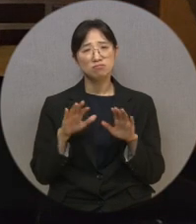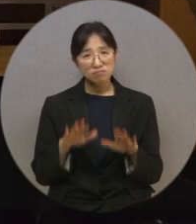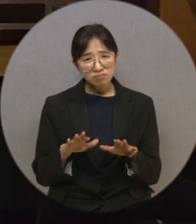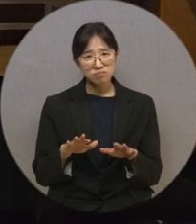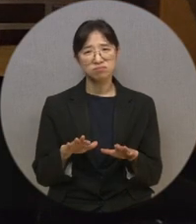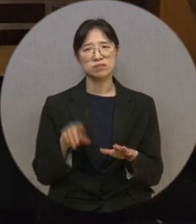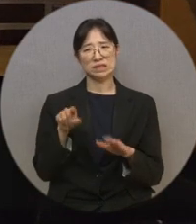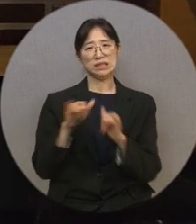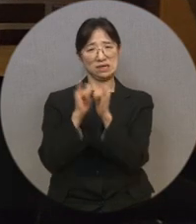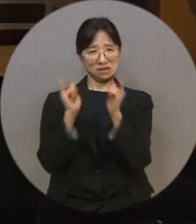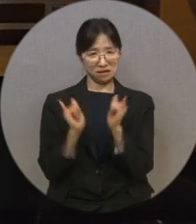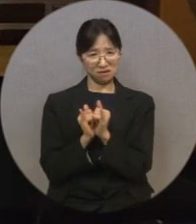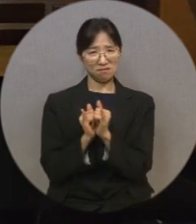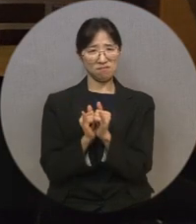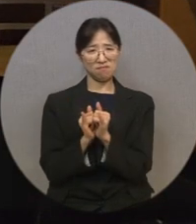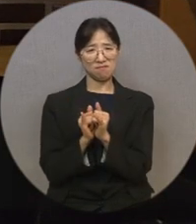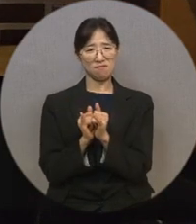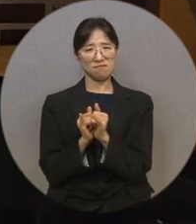저는 이 사회가